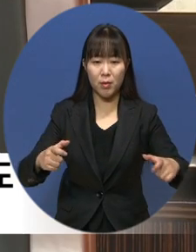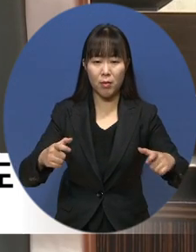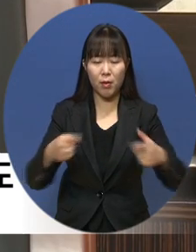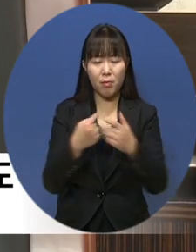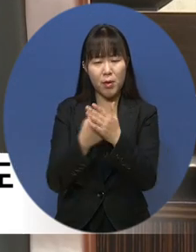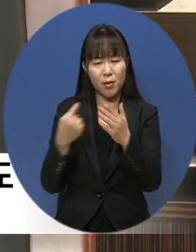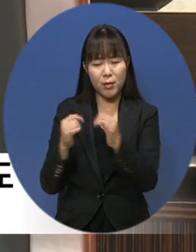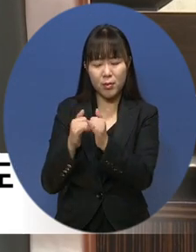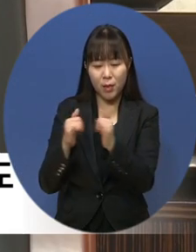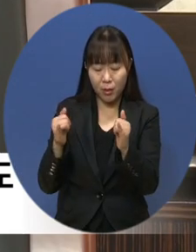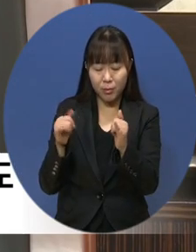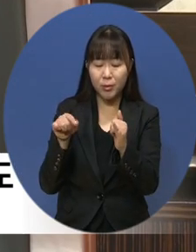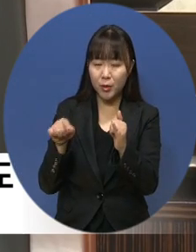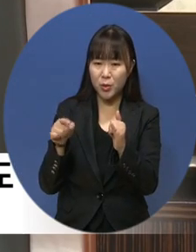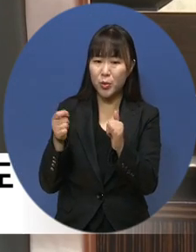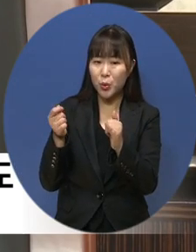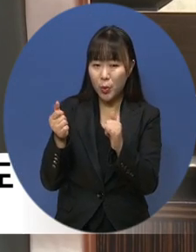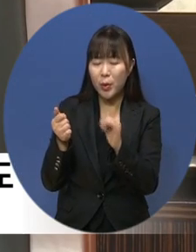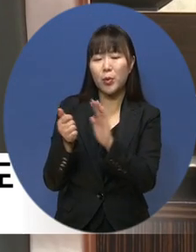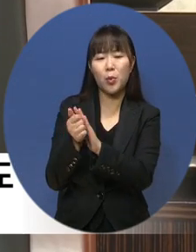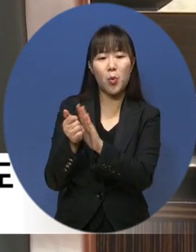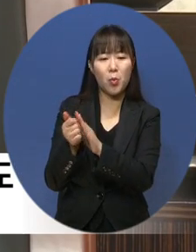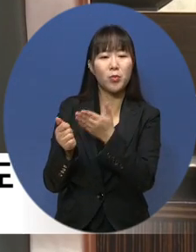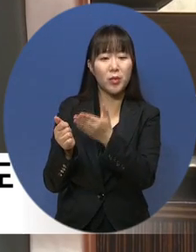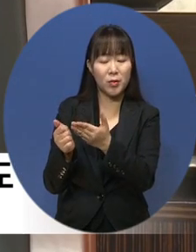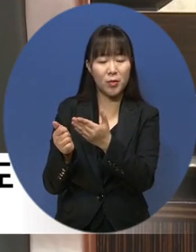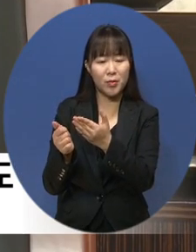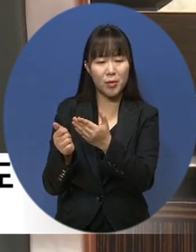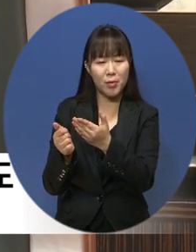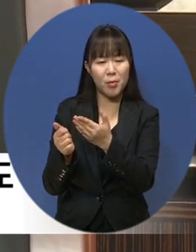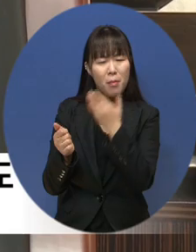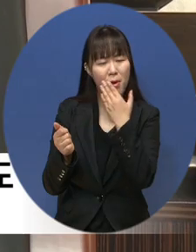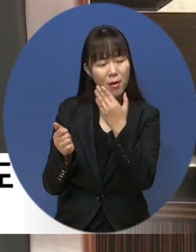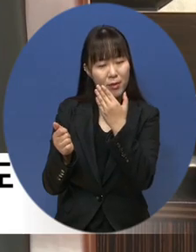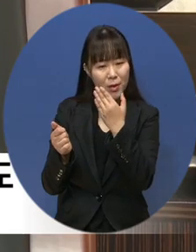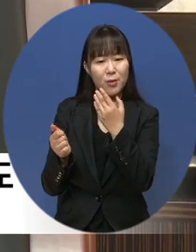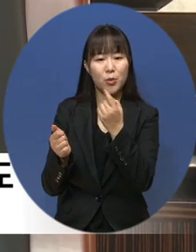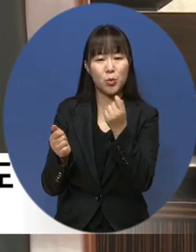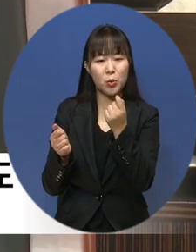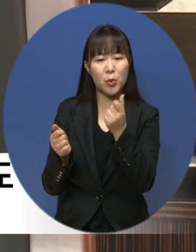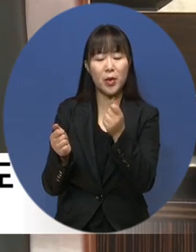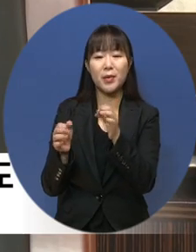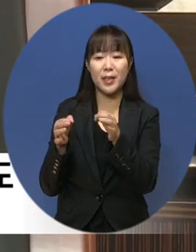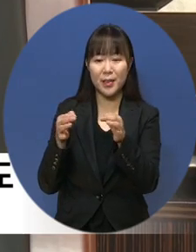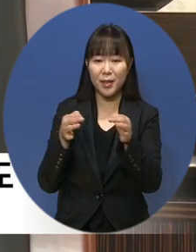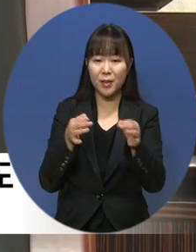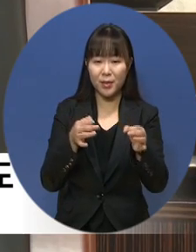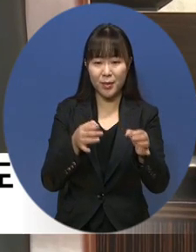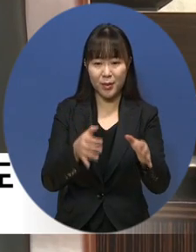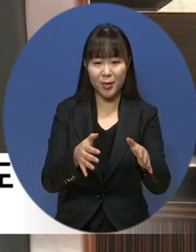증평에 소외된 계층에 조금이나 도움이 되고 될까 해서 조그만